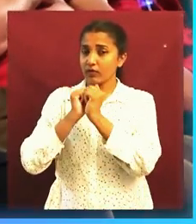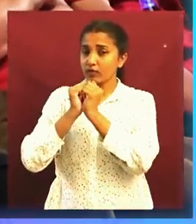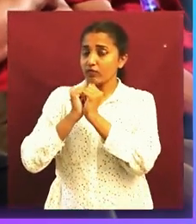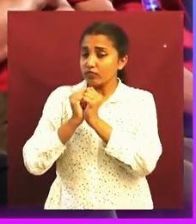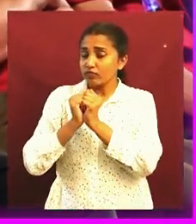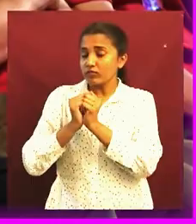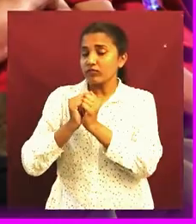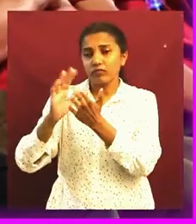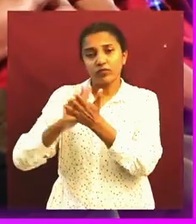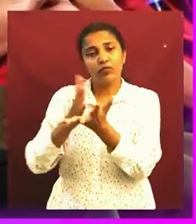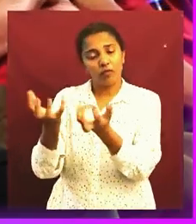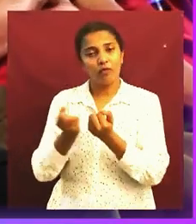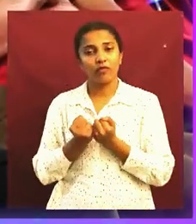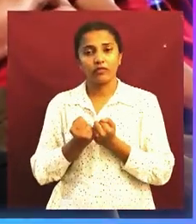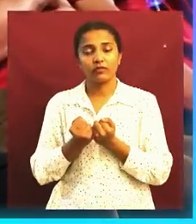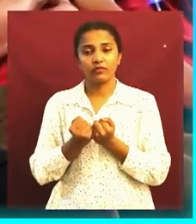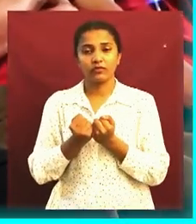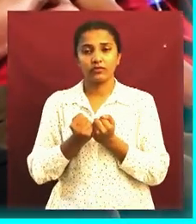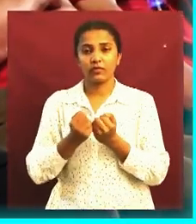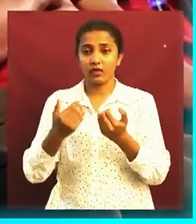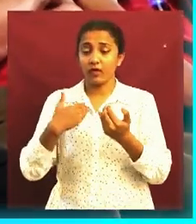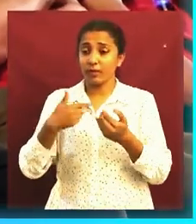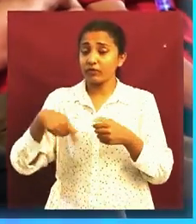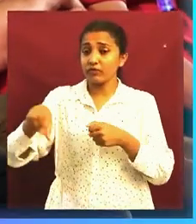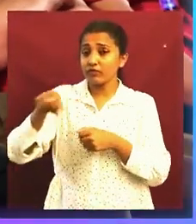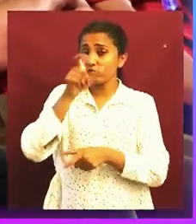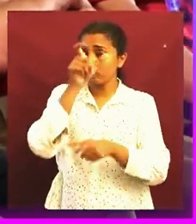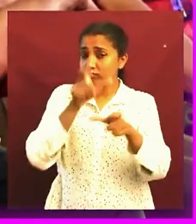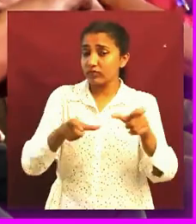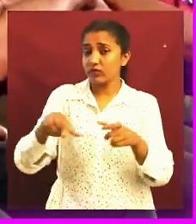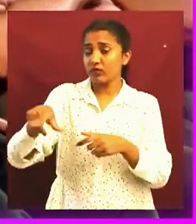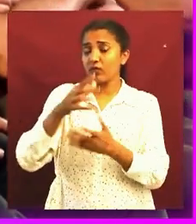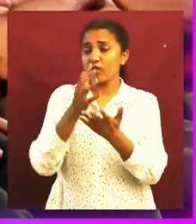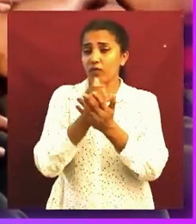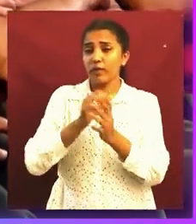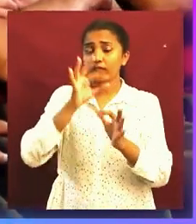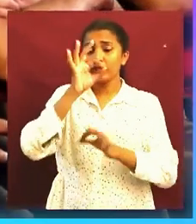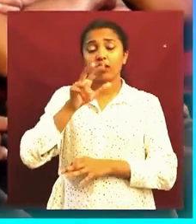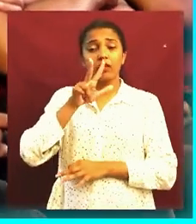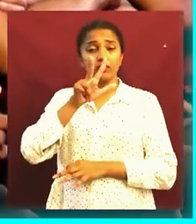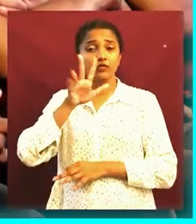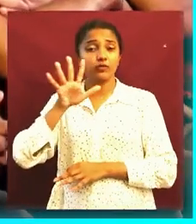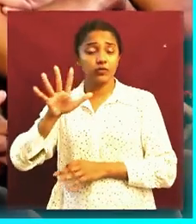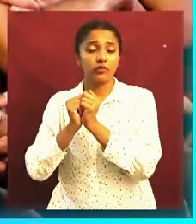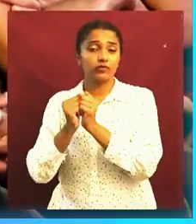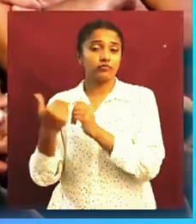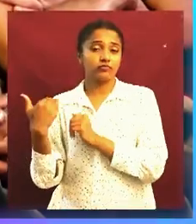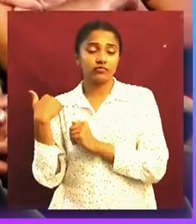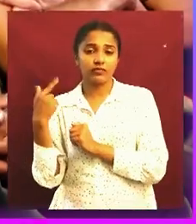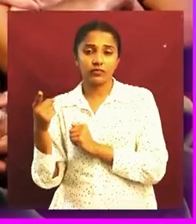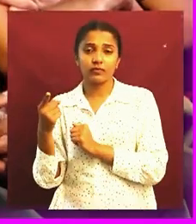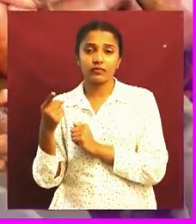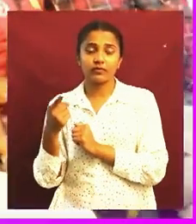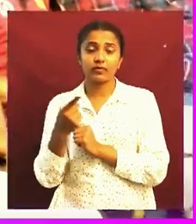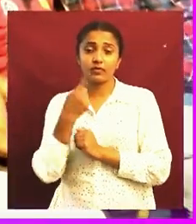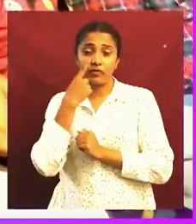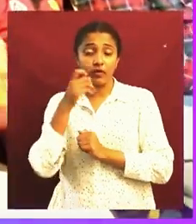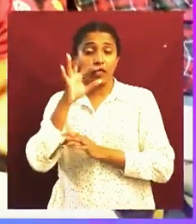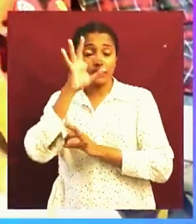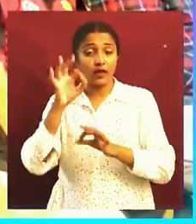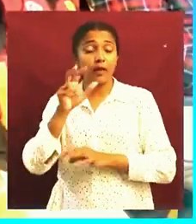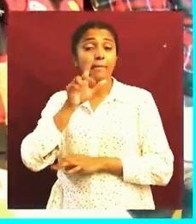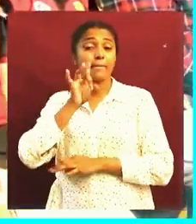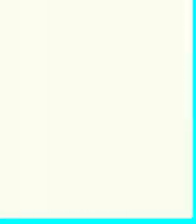ශ්‍රමය අවශ්‍යයි අපේ මුළු ශ්‍රම බලකායි 85% ඉන්න වෘත්තිමය ශ්‍රමය සමහර 15%